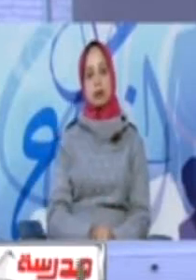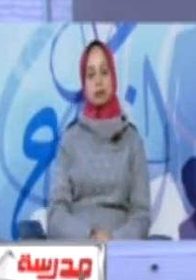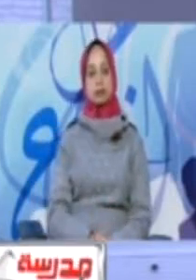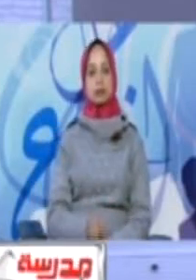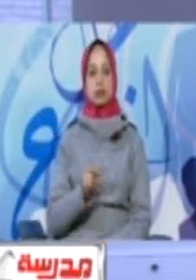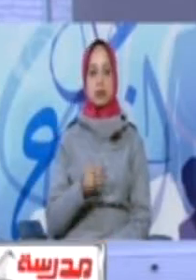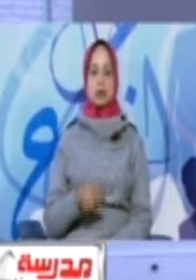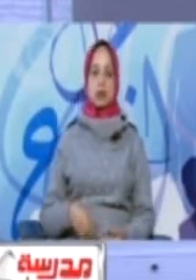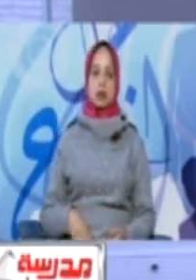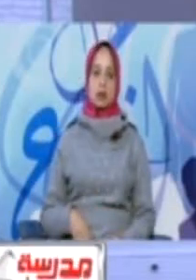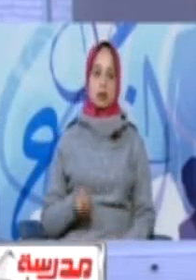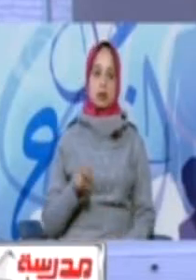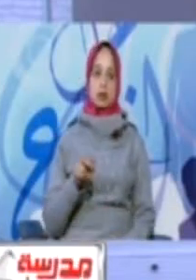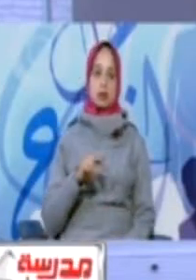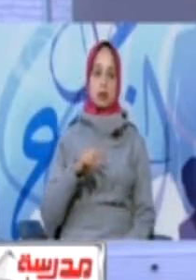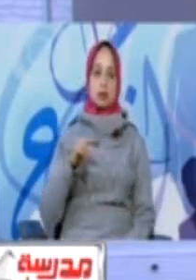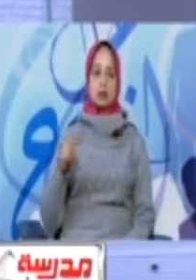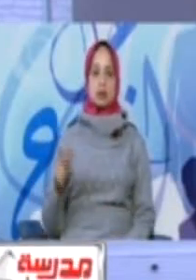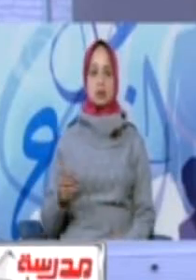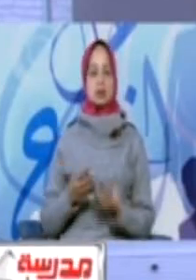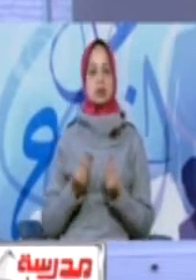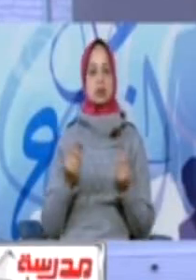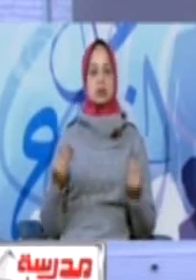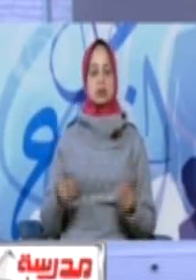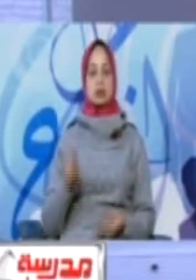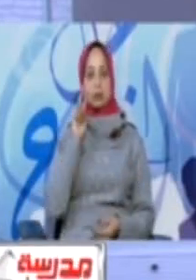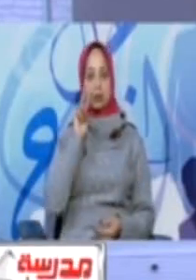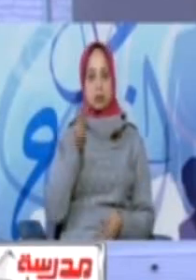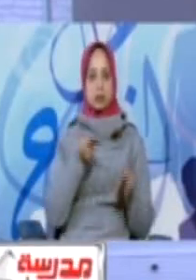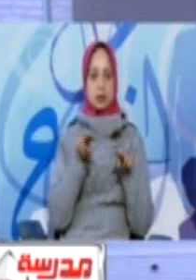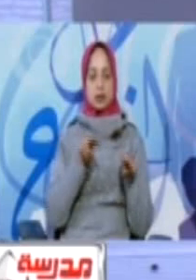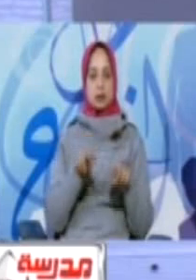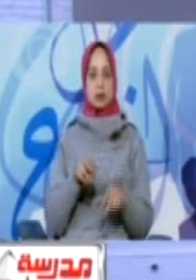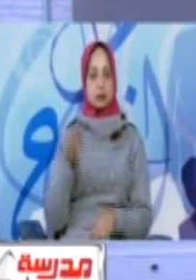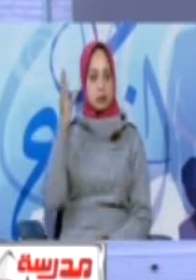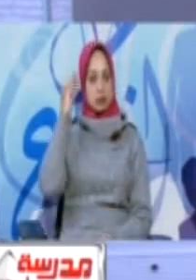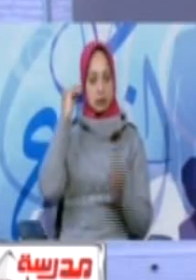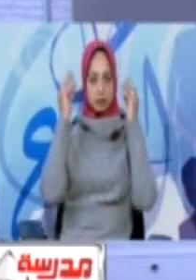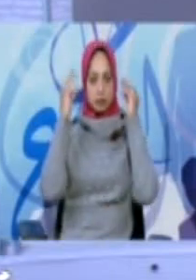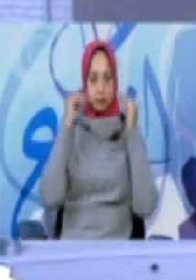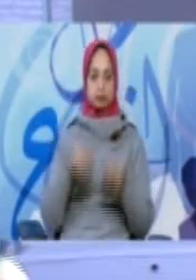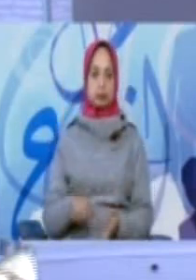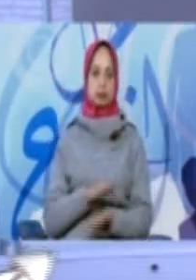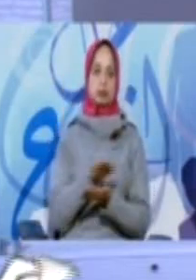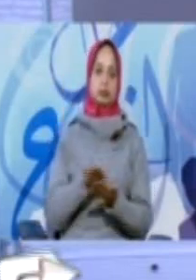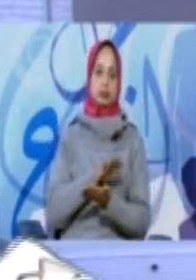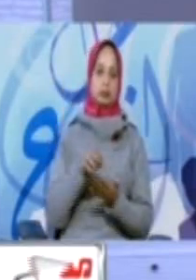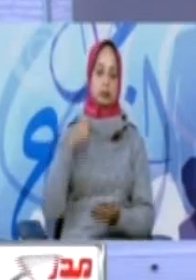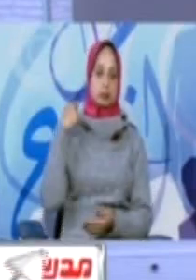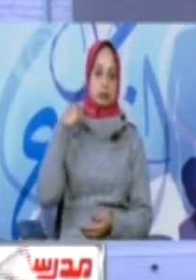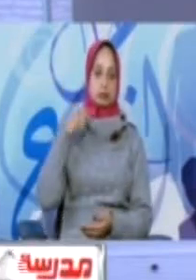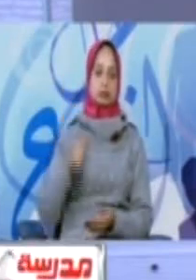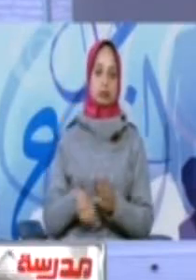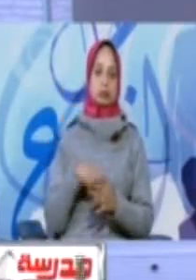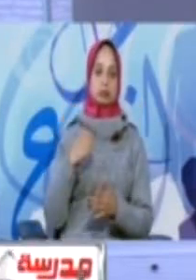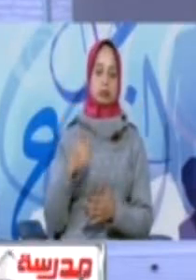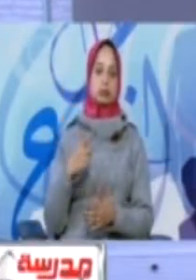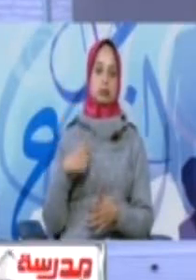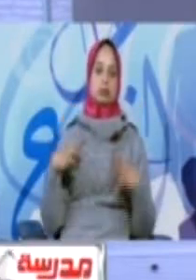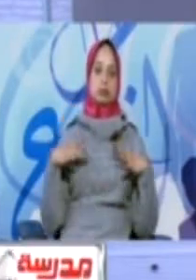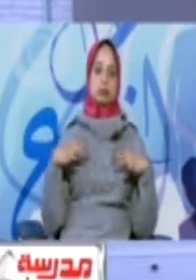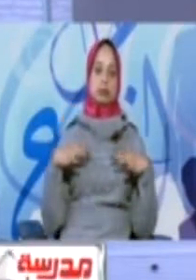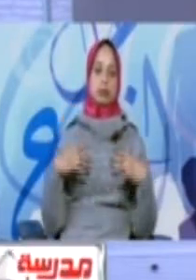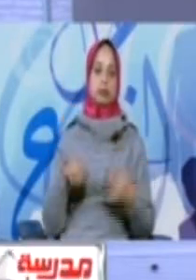ما ممكن تكون غريبه شويه، فنخلي بالنا الله يخليكم. نبدا عندي في ازمه الوزاره، احنا قلنا اول عندي رئيس وزراء محمد محمود